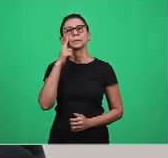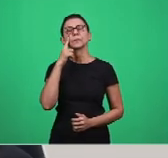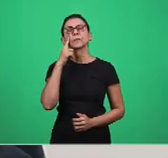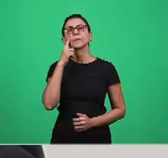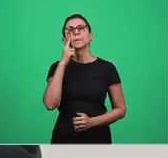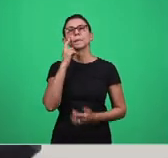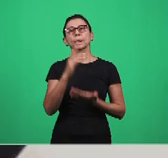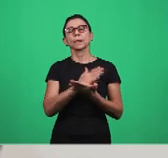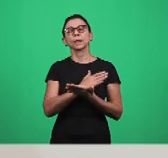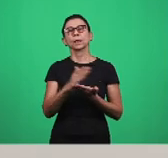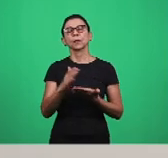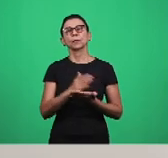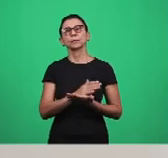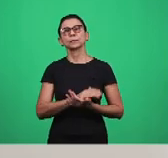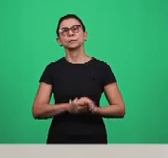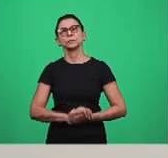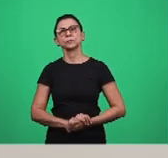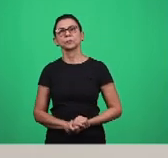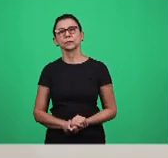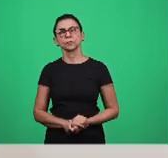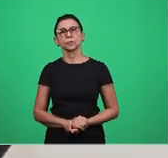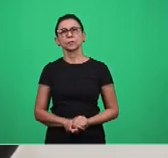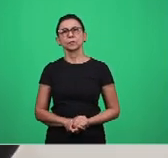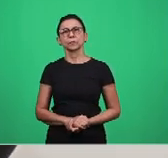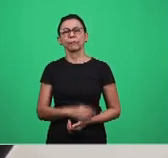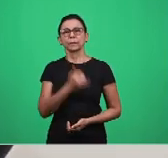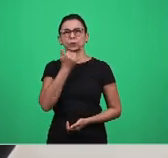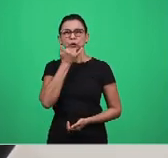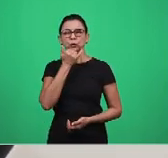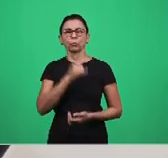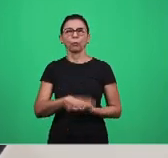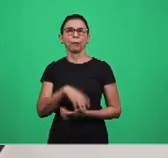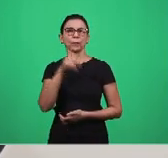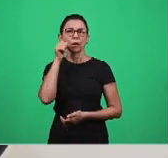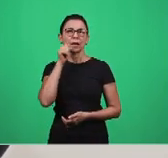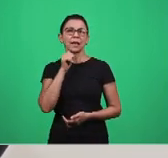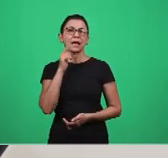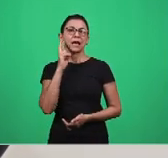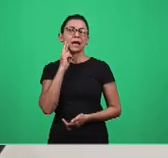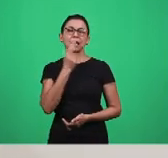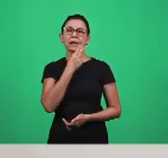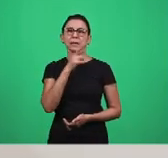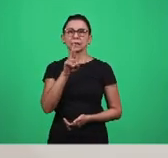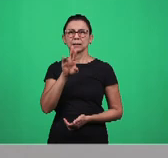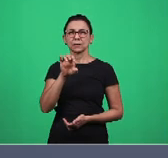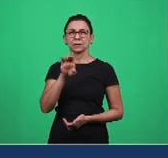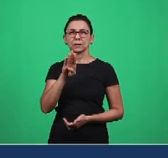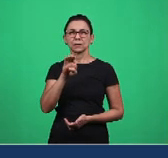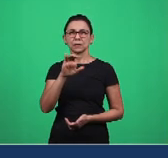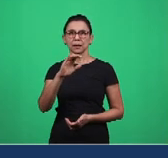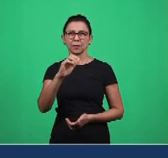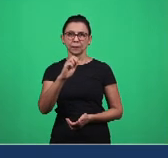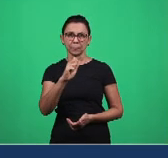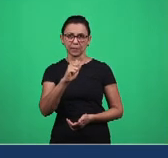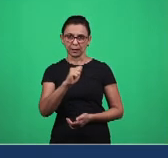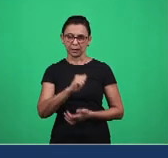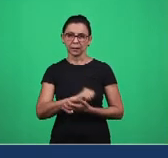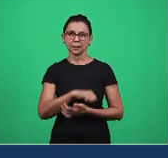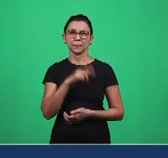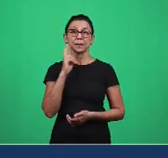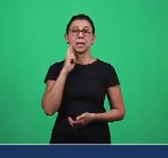Rebecca, nous dit le texte, est descendue à la fontaine, et elle a rempli sa couche, elle est